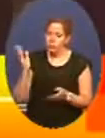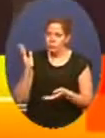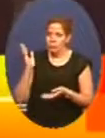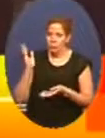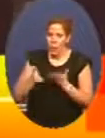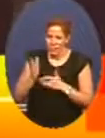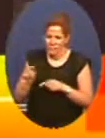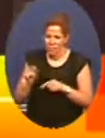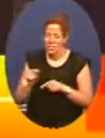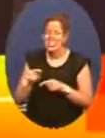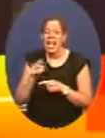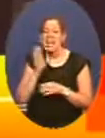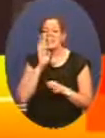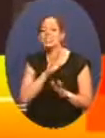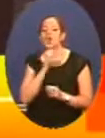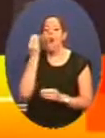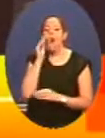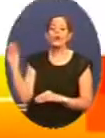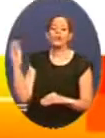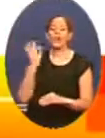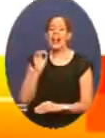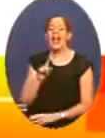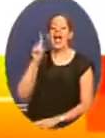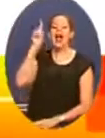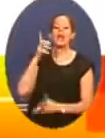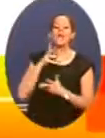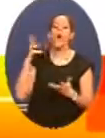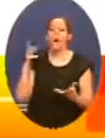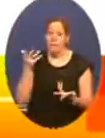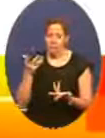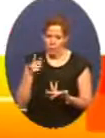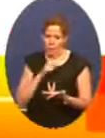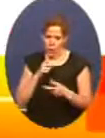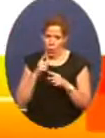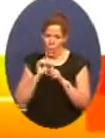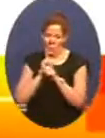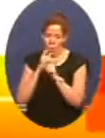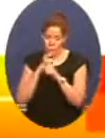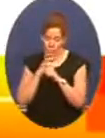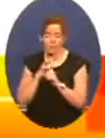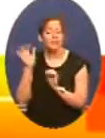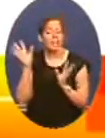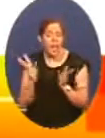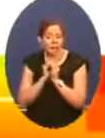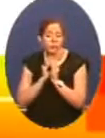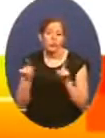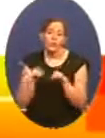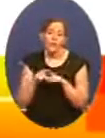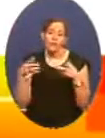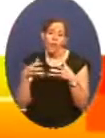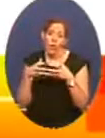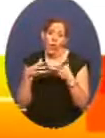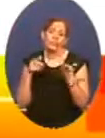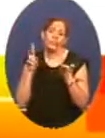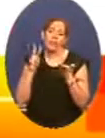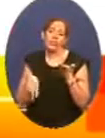של אללהו אכבר בדרך כלל באירופה ולא על ידי נאונאצים. יחד עם זאת, אותן מפלגות פופוליסטיות רדיקליות באירופה, זה שיש